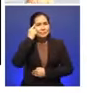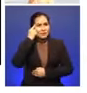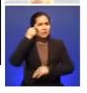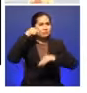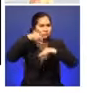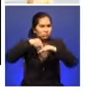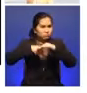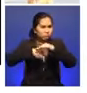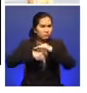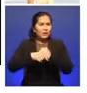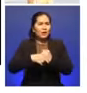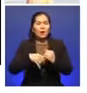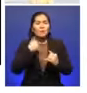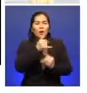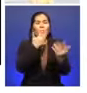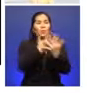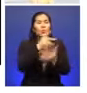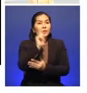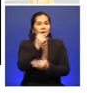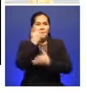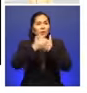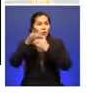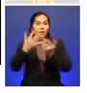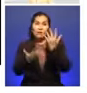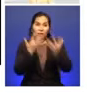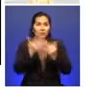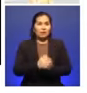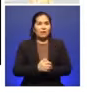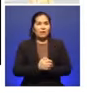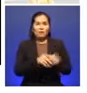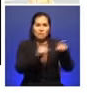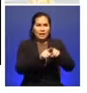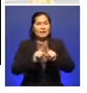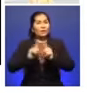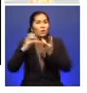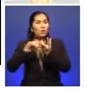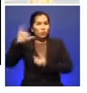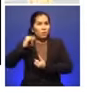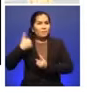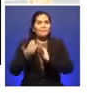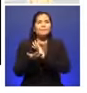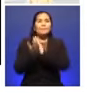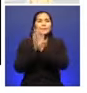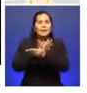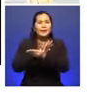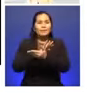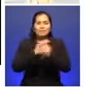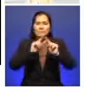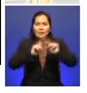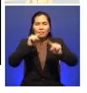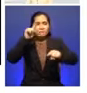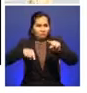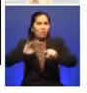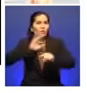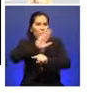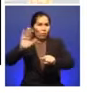ากมันมีอยู่ไปเรือนจำไหนๆในต่างประเทศยกเว้นในยุโรปซึ่งเขาเปลี่ยนไปแล้วในหลายประเทศเนี่ยนะคะก็จะมีความต่างกันเพราะ